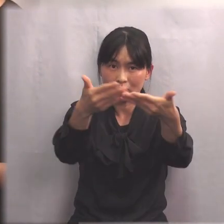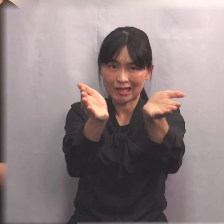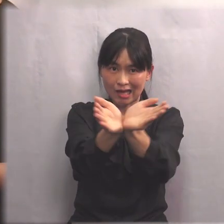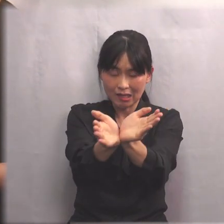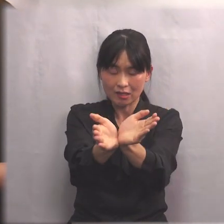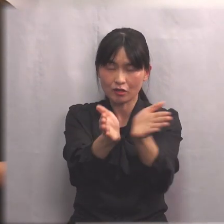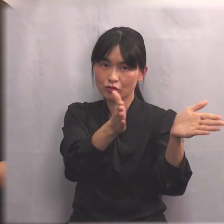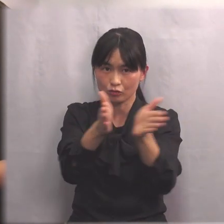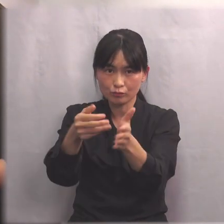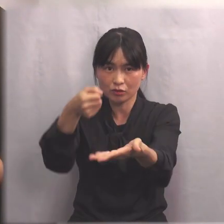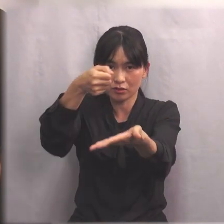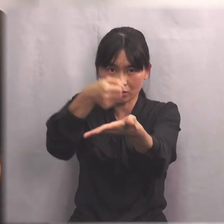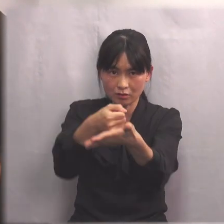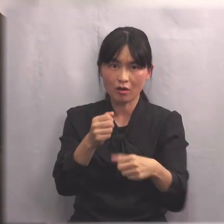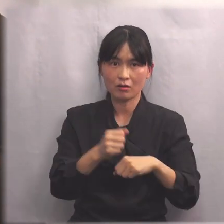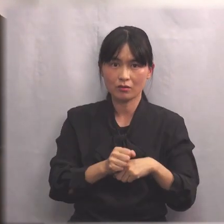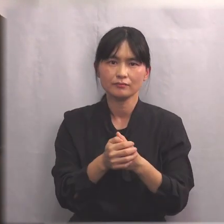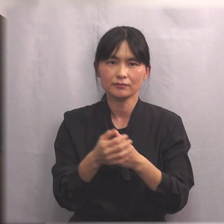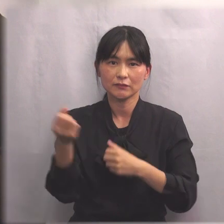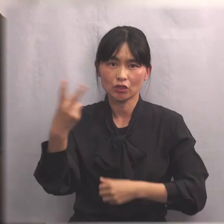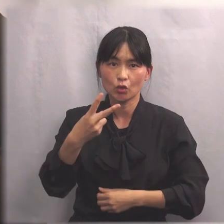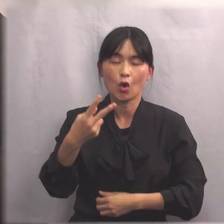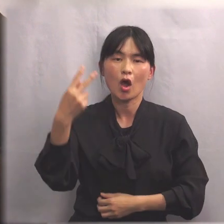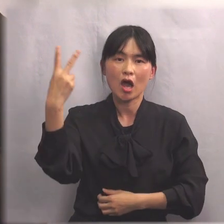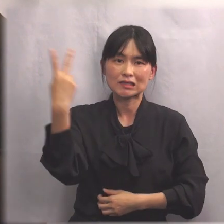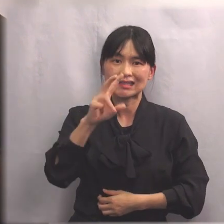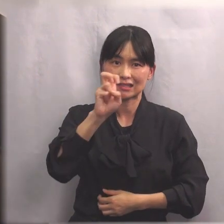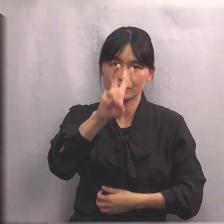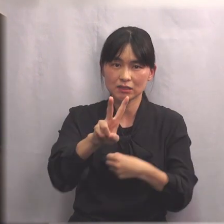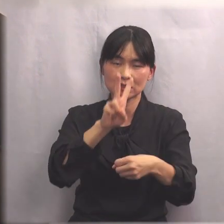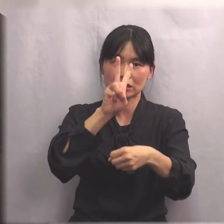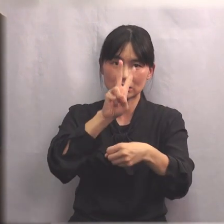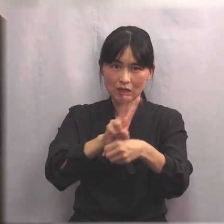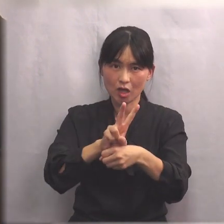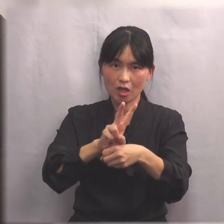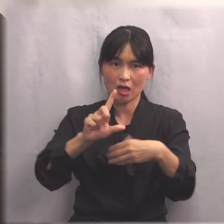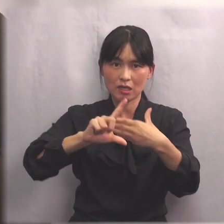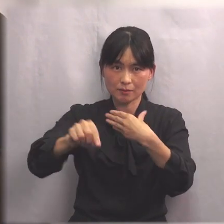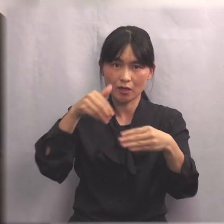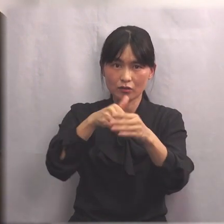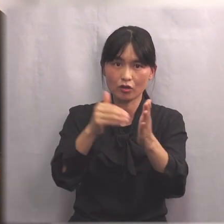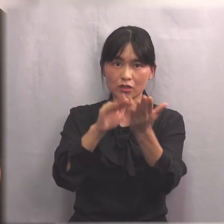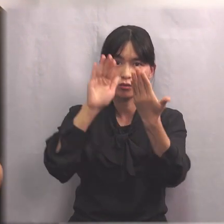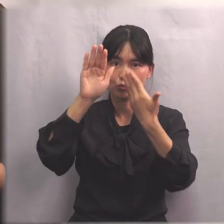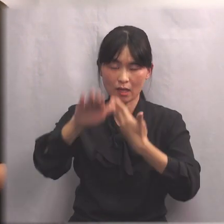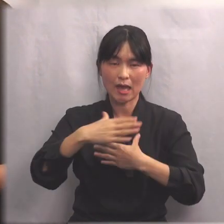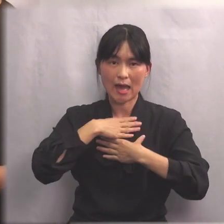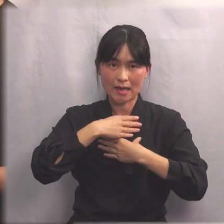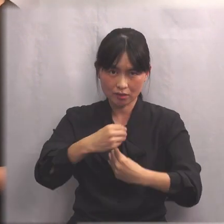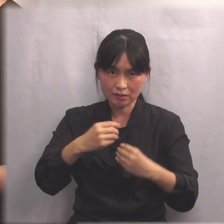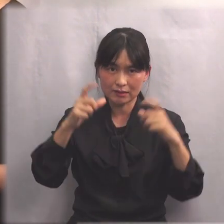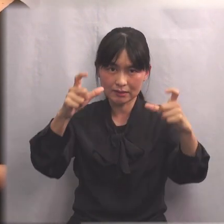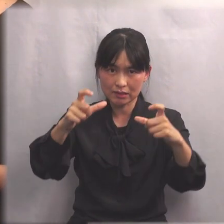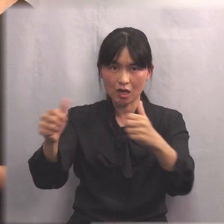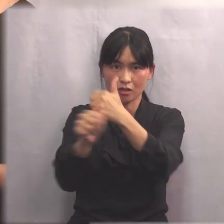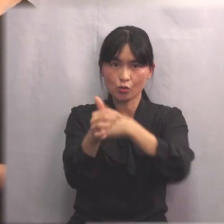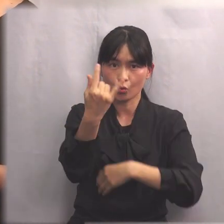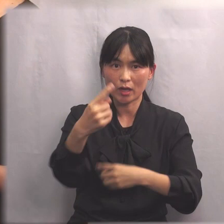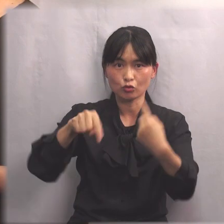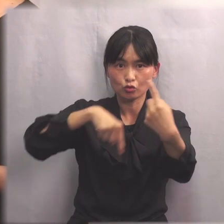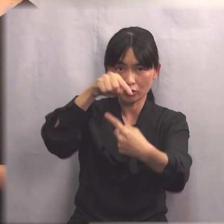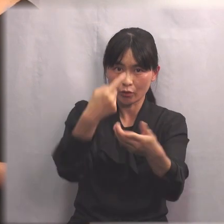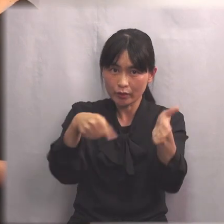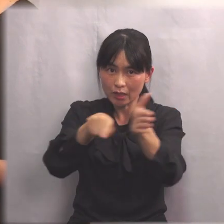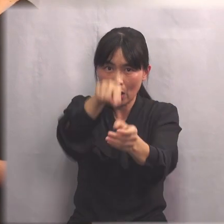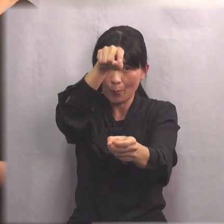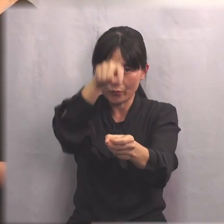마련하도록 하였습니다. 그리고 2022년 지방선거뿐만 아니라 그 이후에 안정적인 지역위원회 운영을 위해서